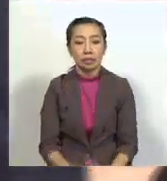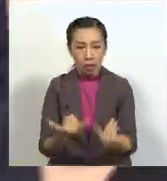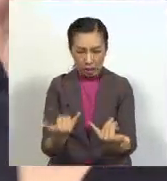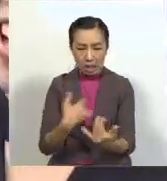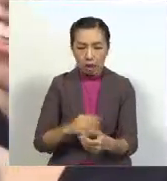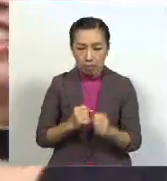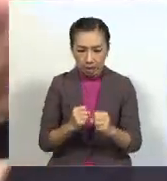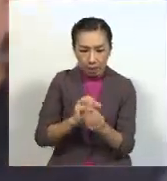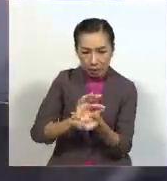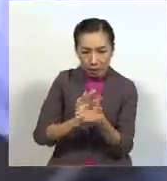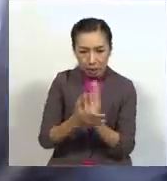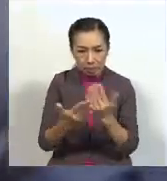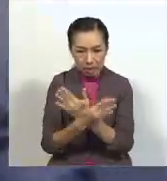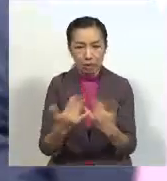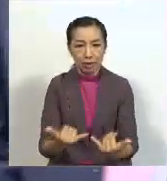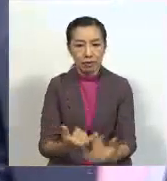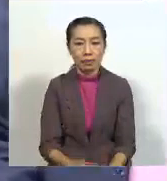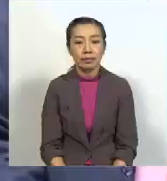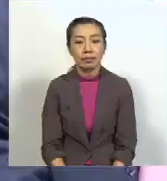ลี่ยนนะ